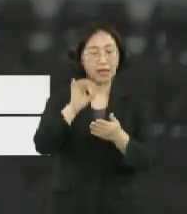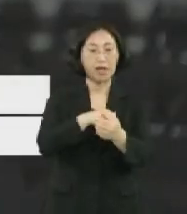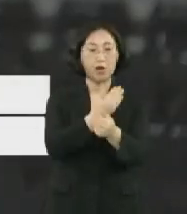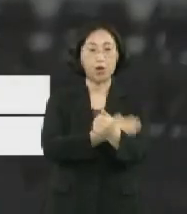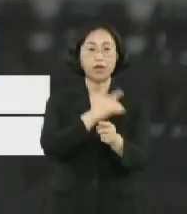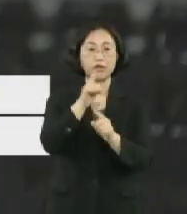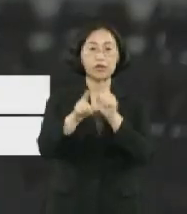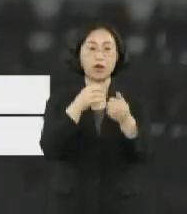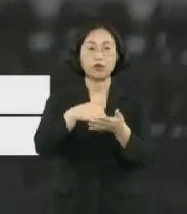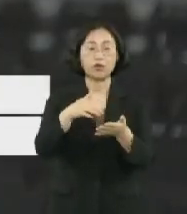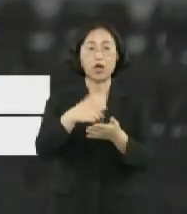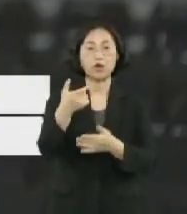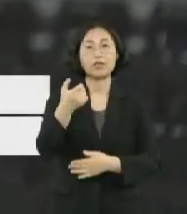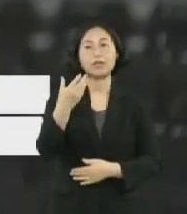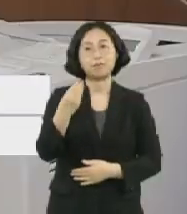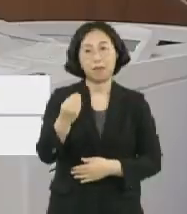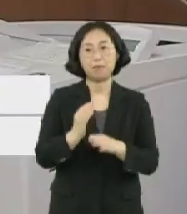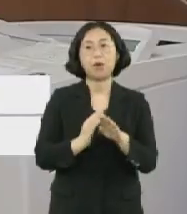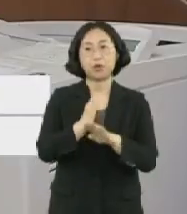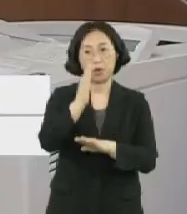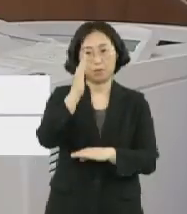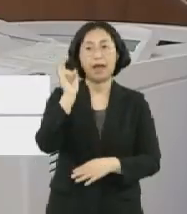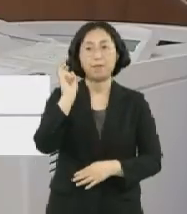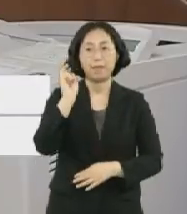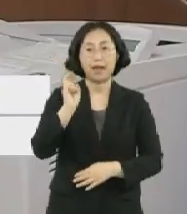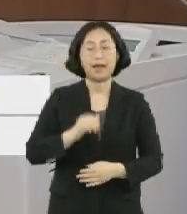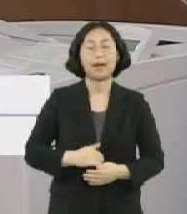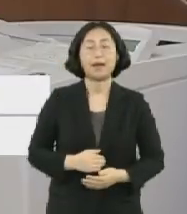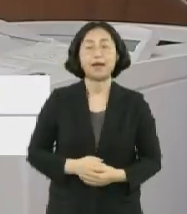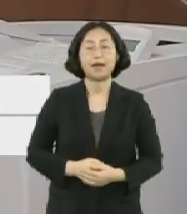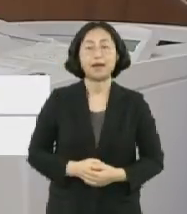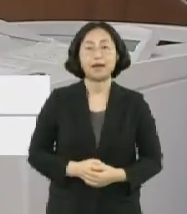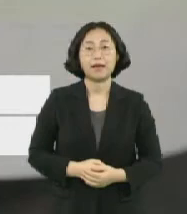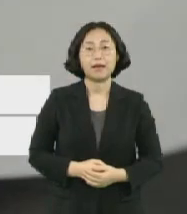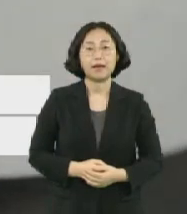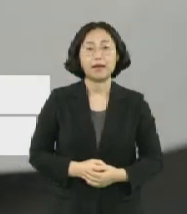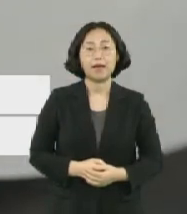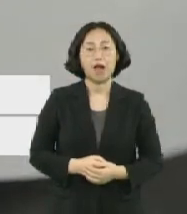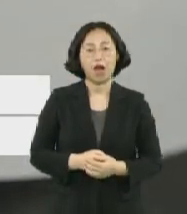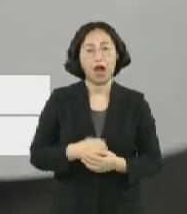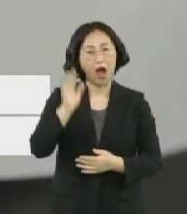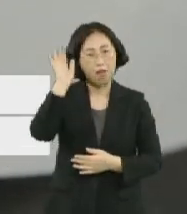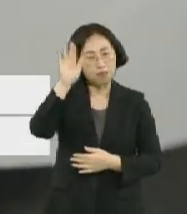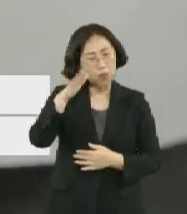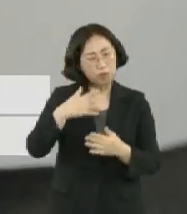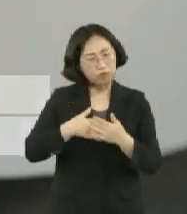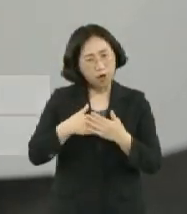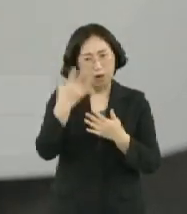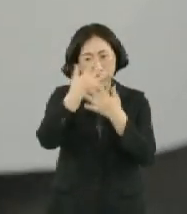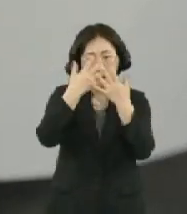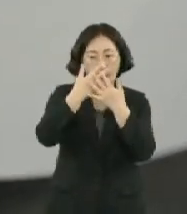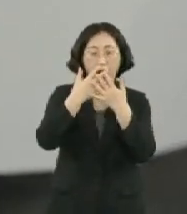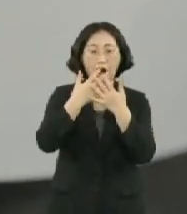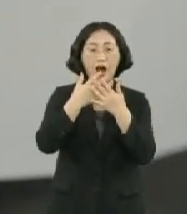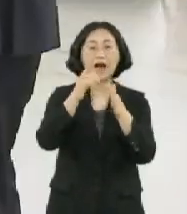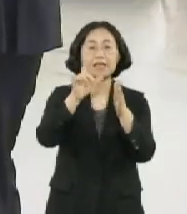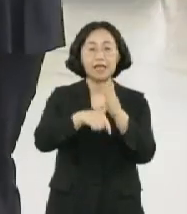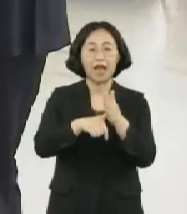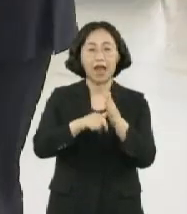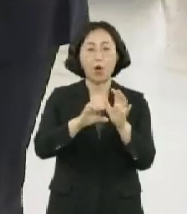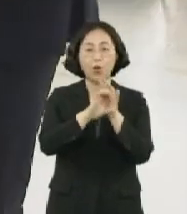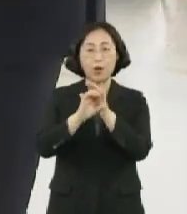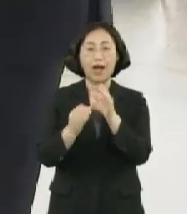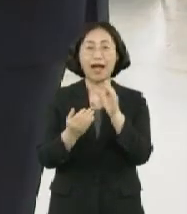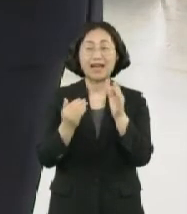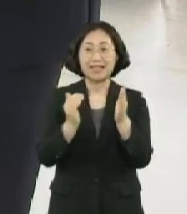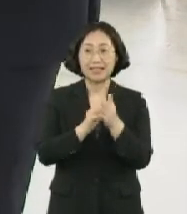사상 최고치인 60만 건을 넘어설 것으로 점쳐지는데 불확실성 속에도 포스트 코로나 시대와